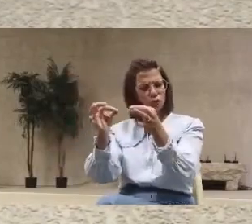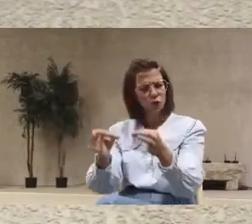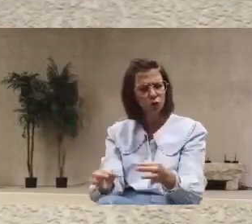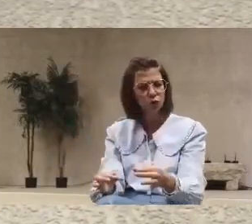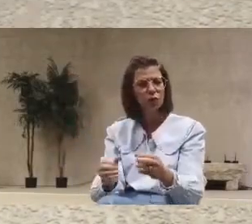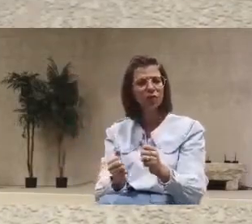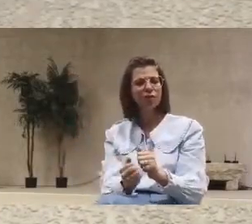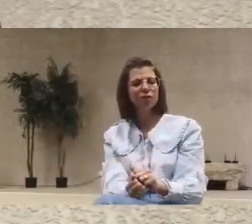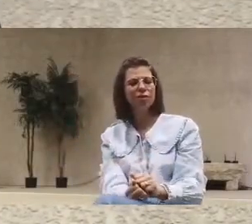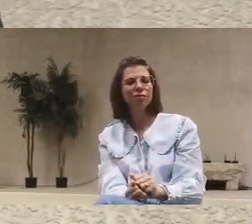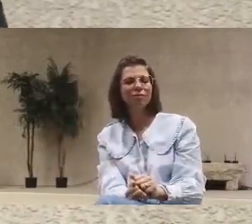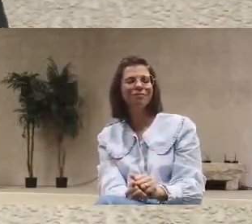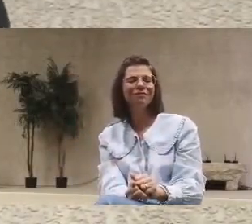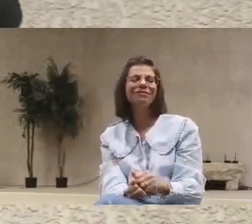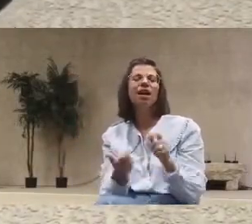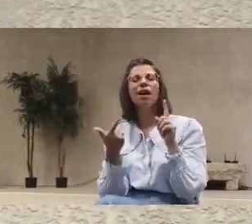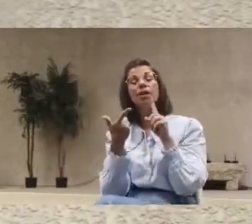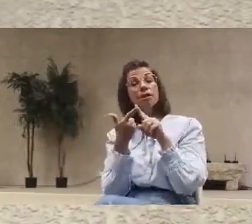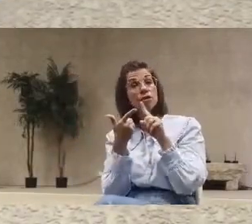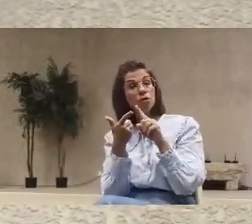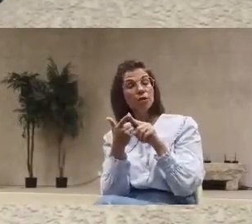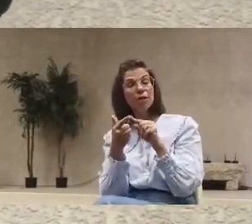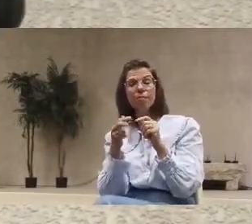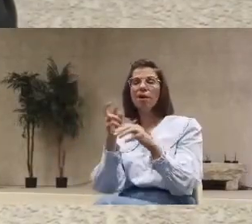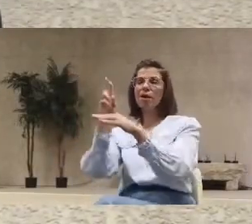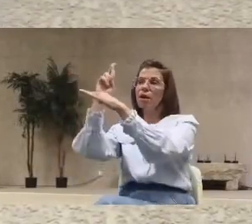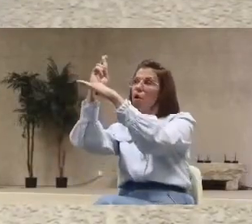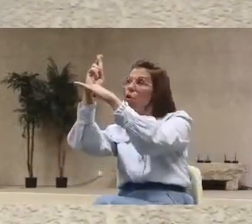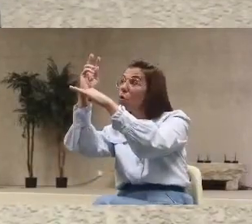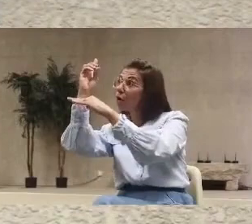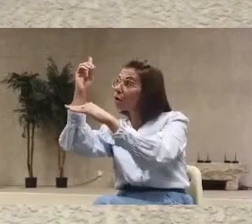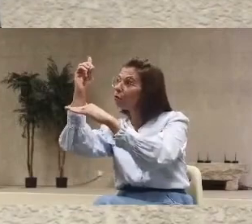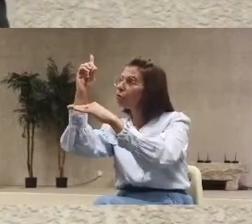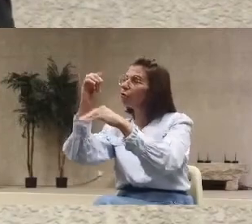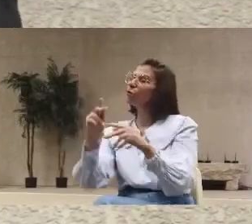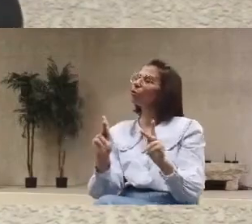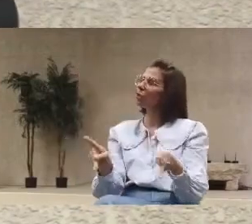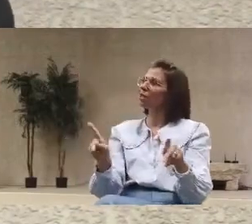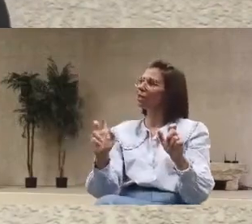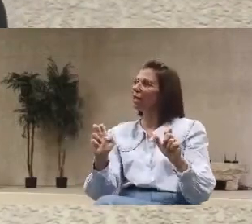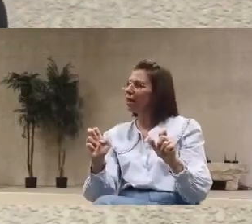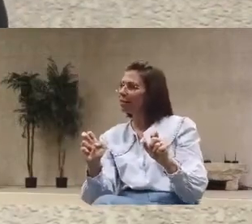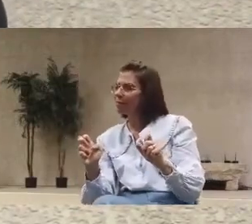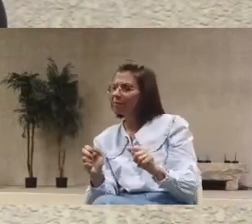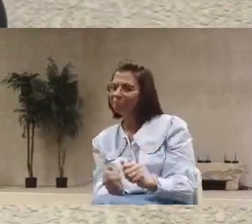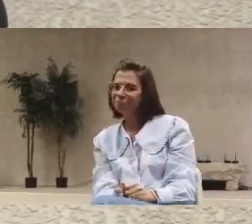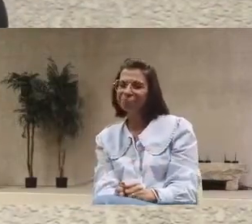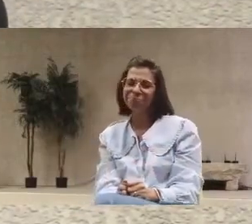le royaume de Dieu,'est la paix. Esaïe, toujours 11, verset 7,